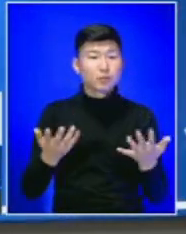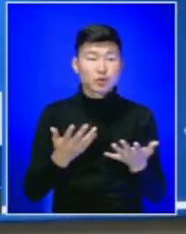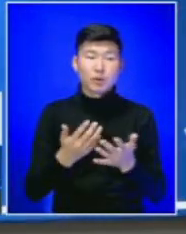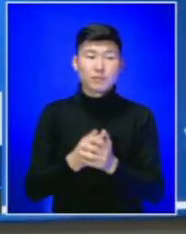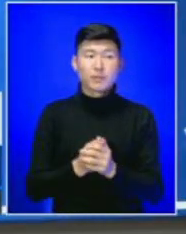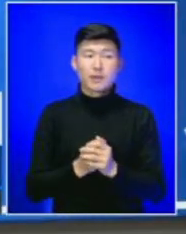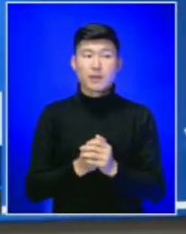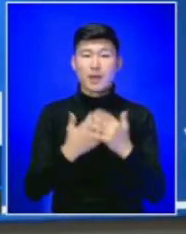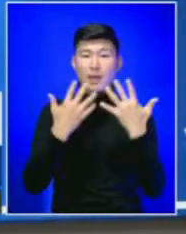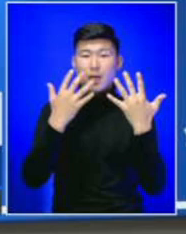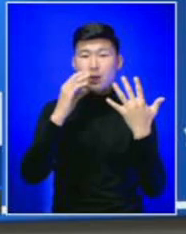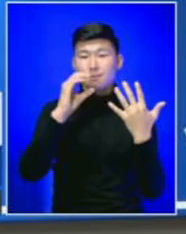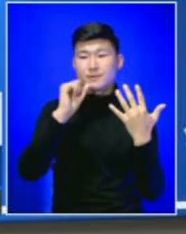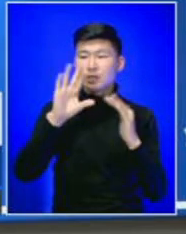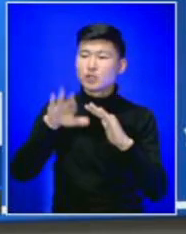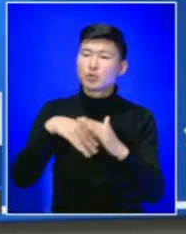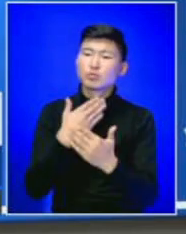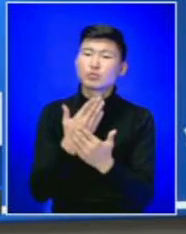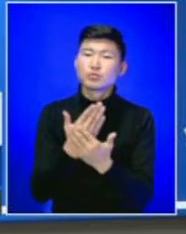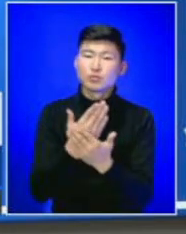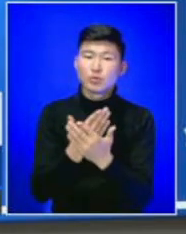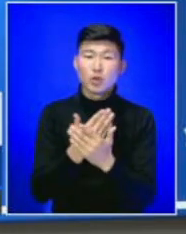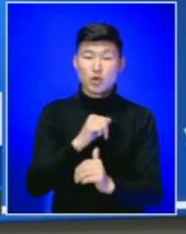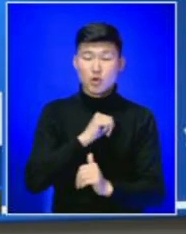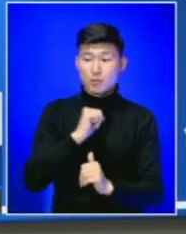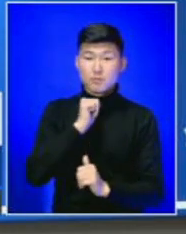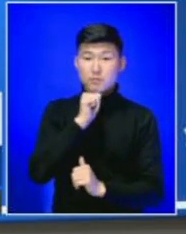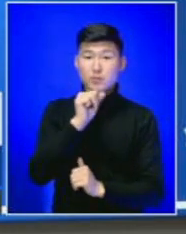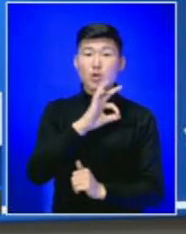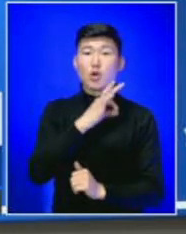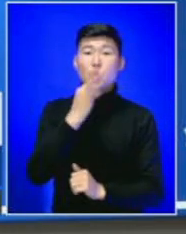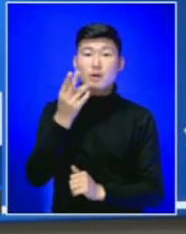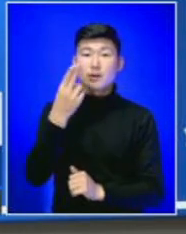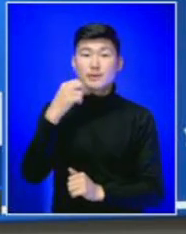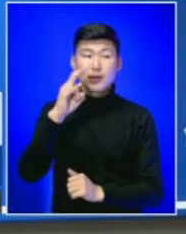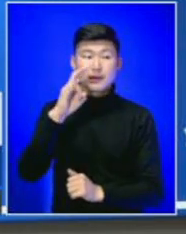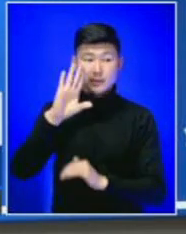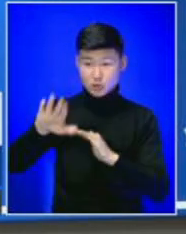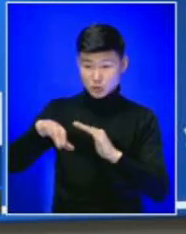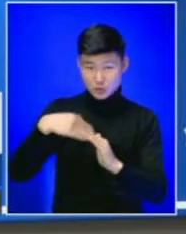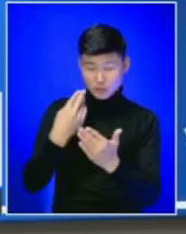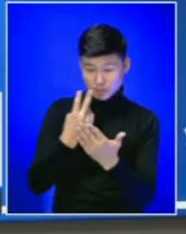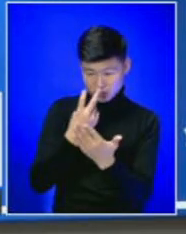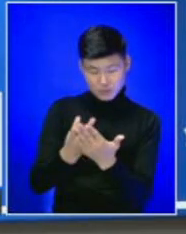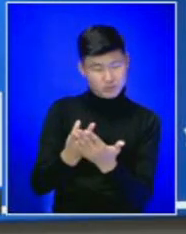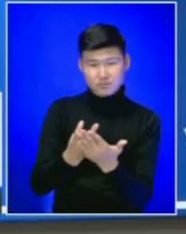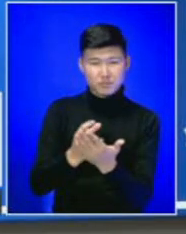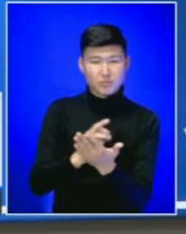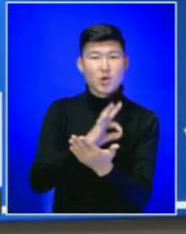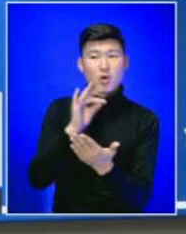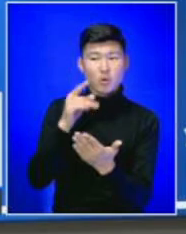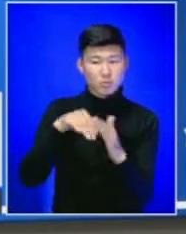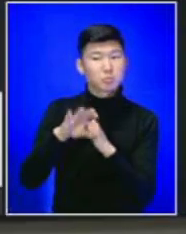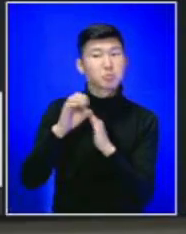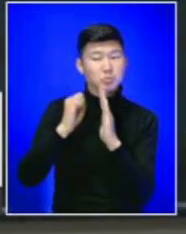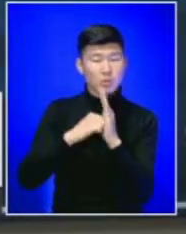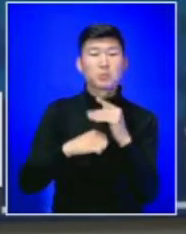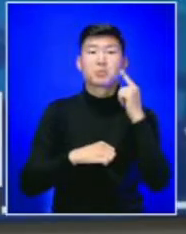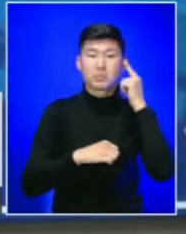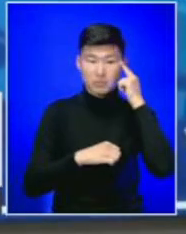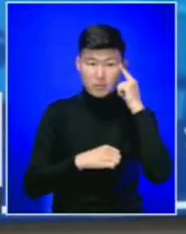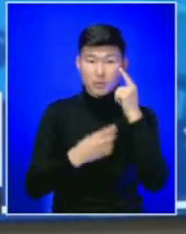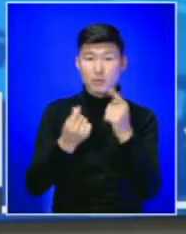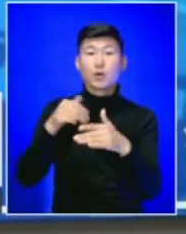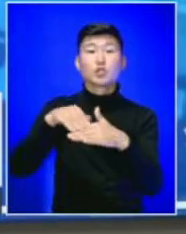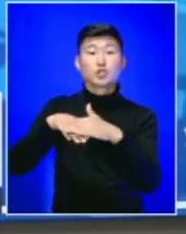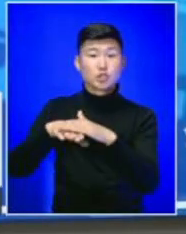10 сая төгрөг шилжүүлээд гэжээ гэд өөрийнх нь биш өөр данс яваасан. Тэгээд би өөр хүмүүст хийх хэрэгтэй байна гэж бодоод